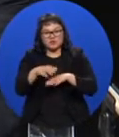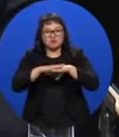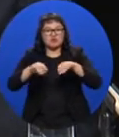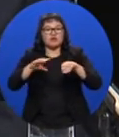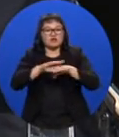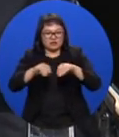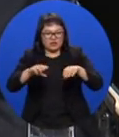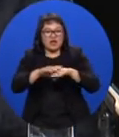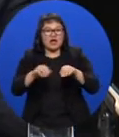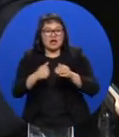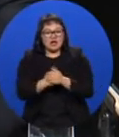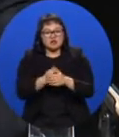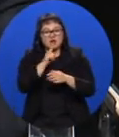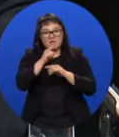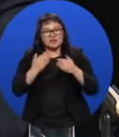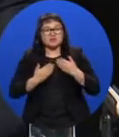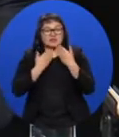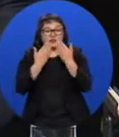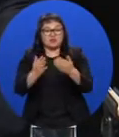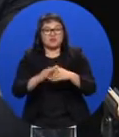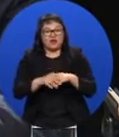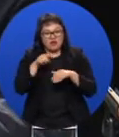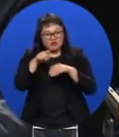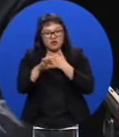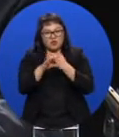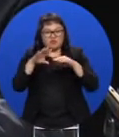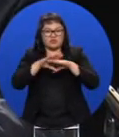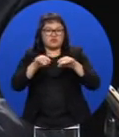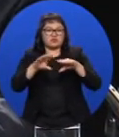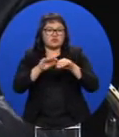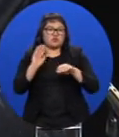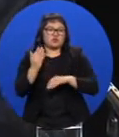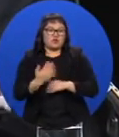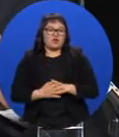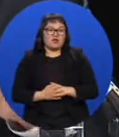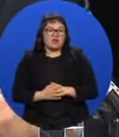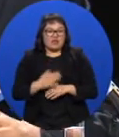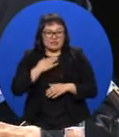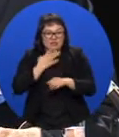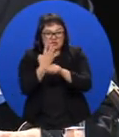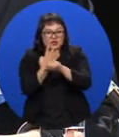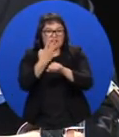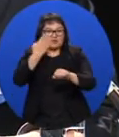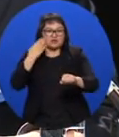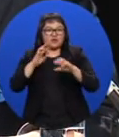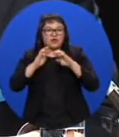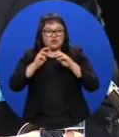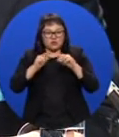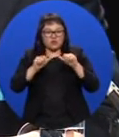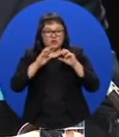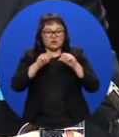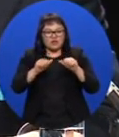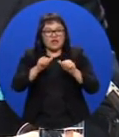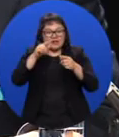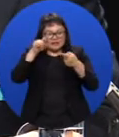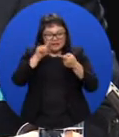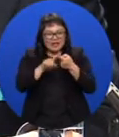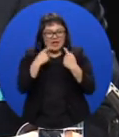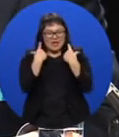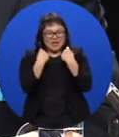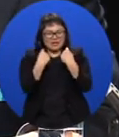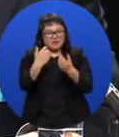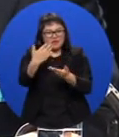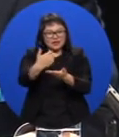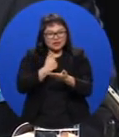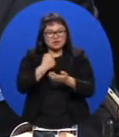풀어드리라 이렇게 제가 예. 말씀을 드리는 거잖아요. 예. 그럼 풀어드리면 되잖아요. 예, 저는 4년 전에 토지를 그대로 갖고 있습니다.